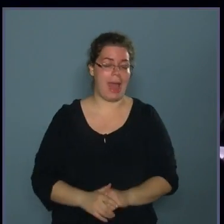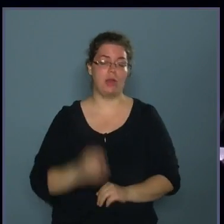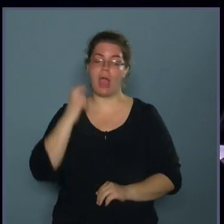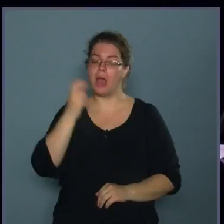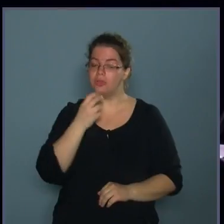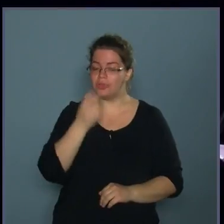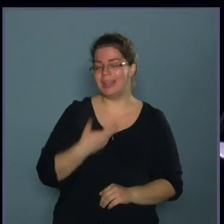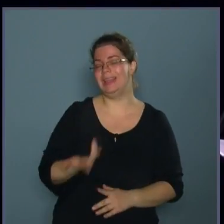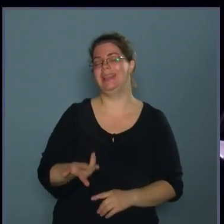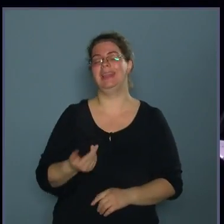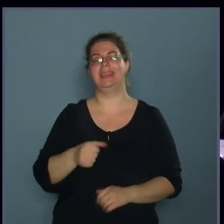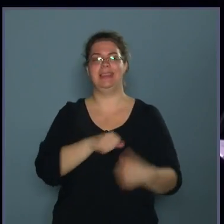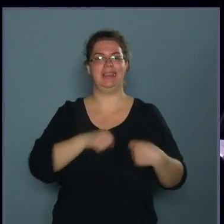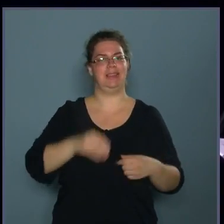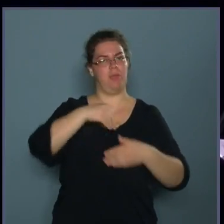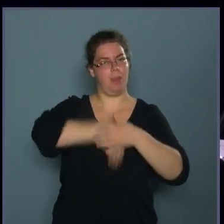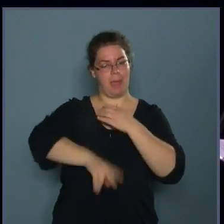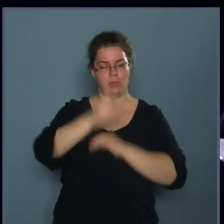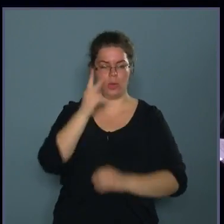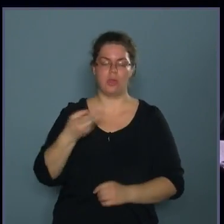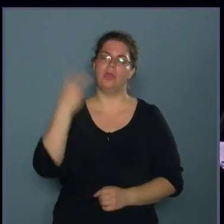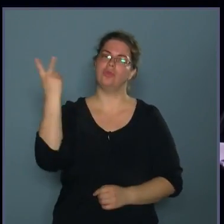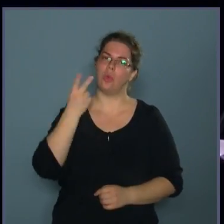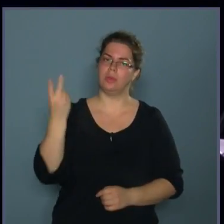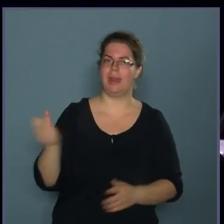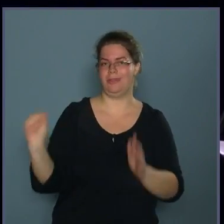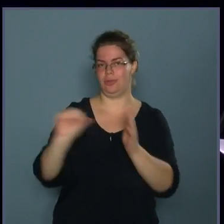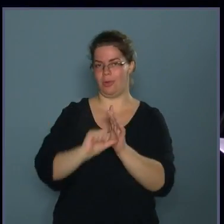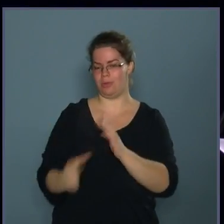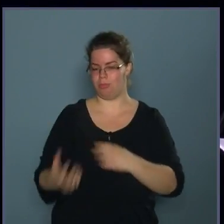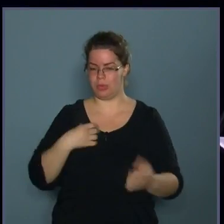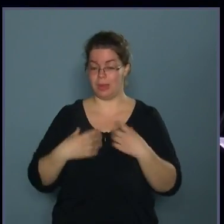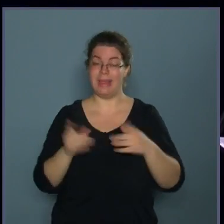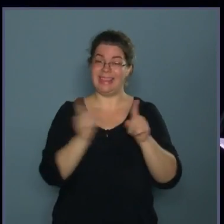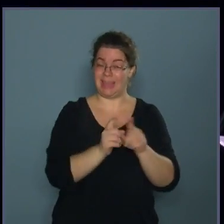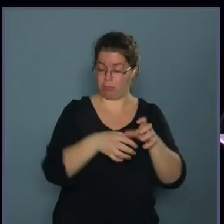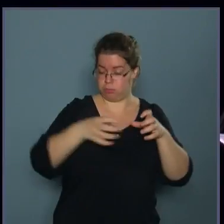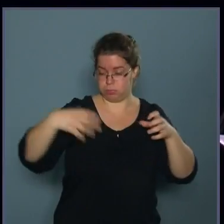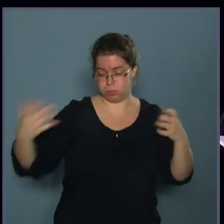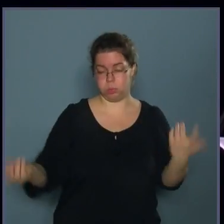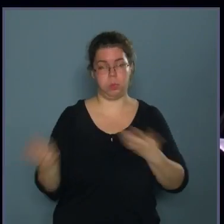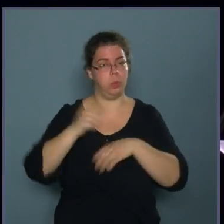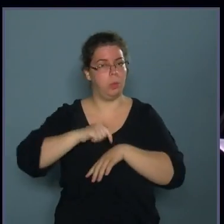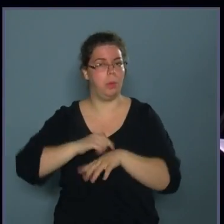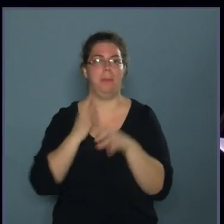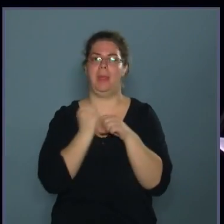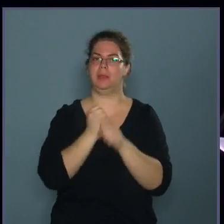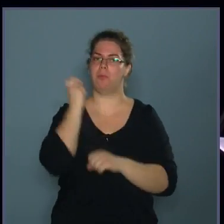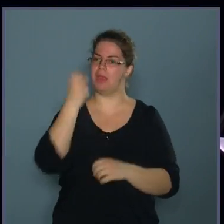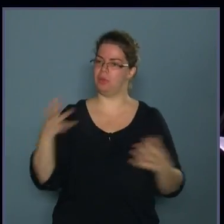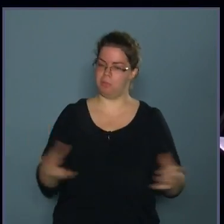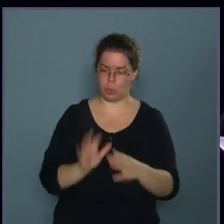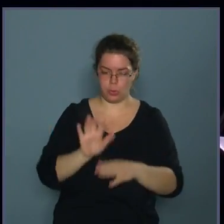Csilit szívében őrző és kulturális központ szerepében ilyen hosszú ideje megtartó Pest-Erzsébeti